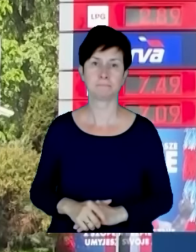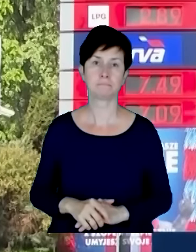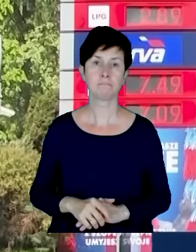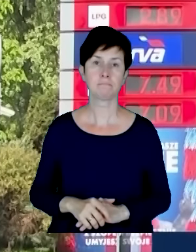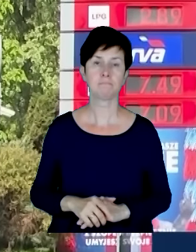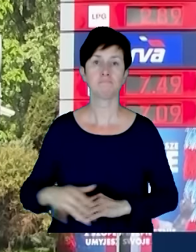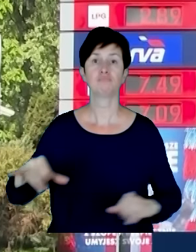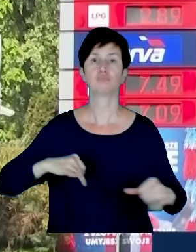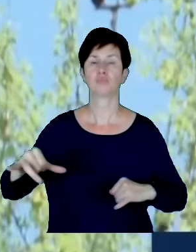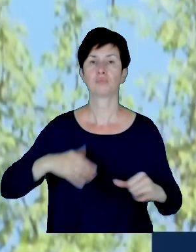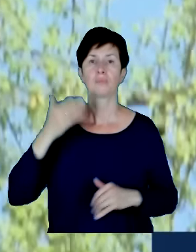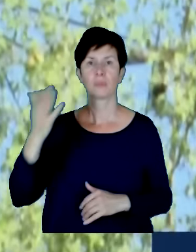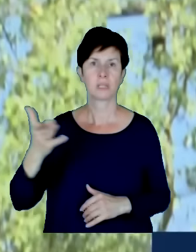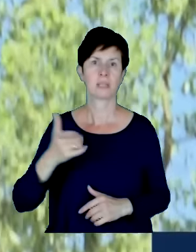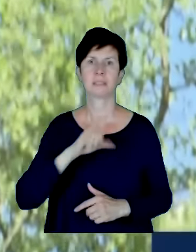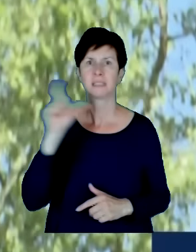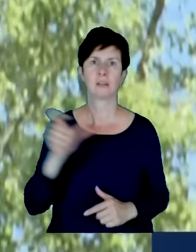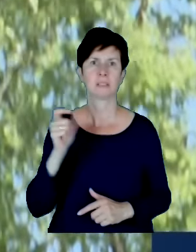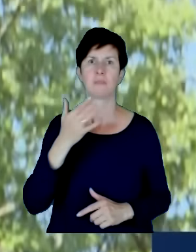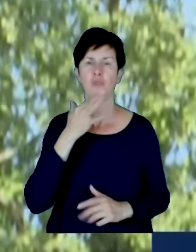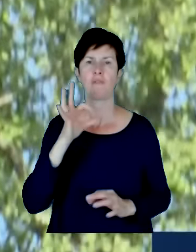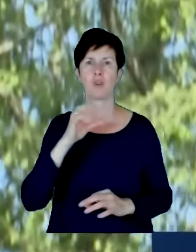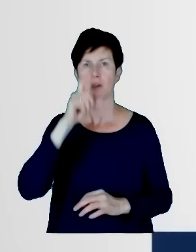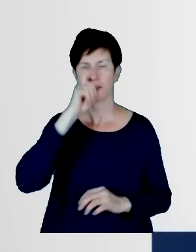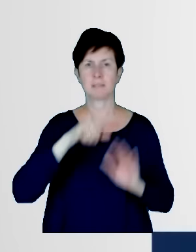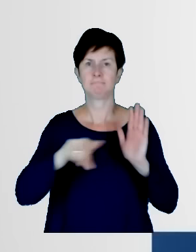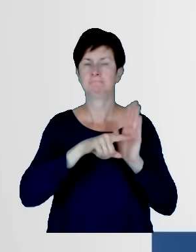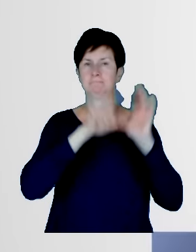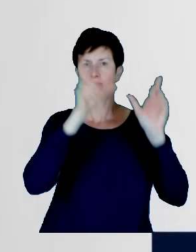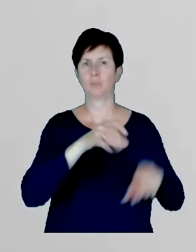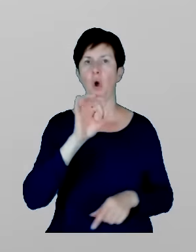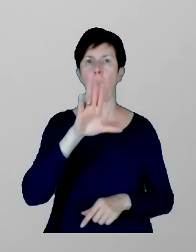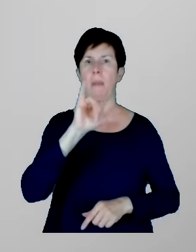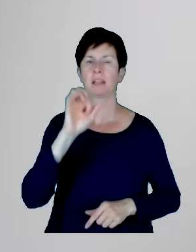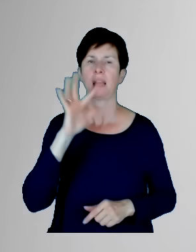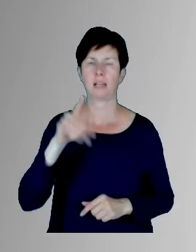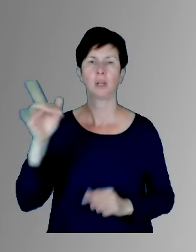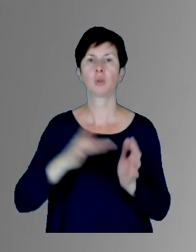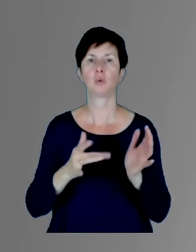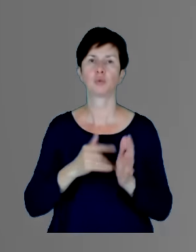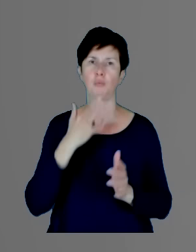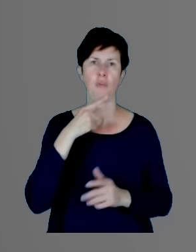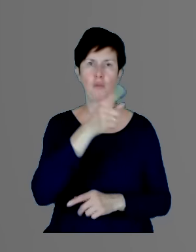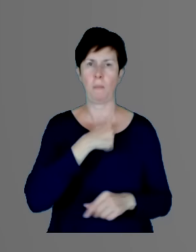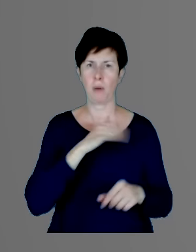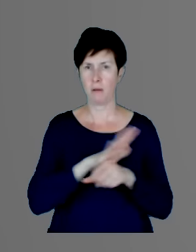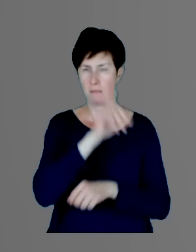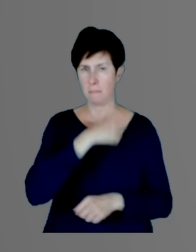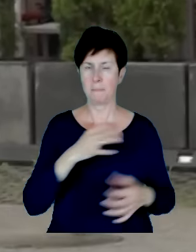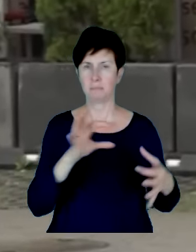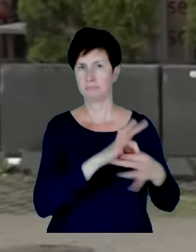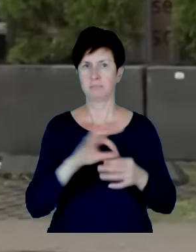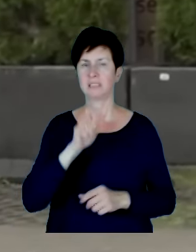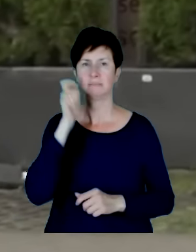13 grudnia nakręca nagonkę na byłego prezesa Orlenu Daniela obajtka Donald Tusk sugeruje rzekome związki biznesmena z organizacją terrorystyczną